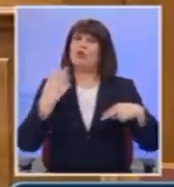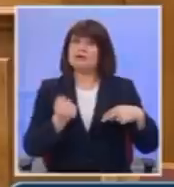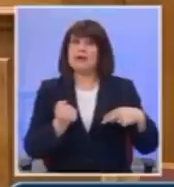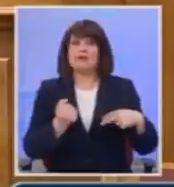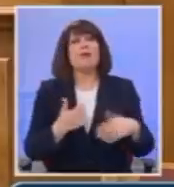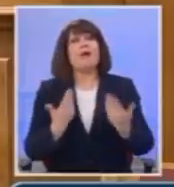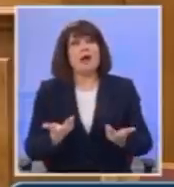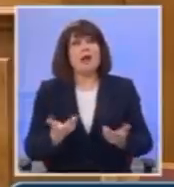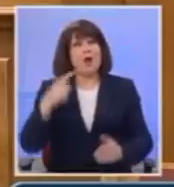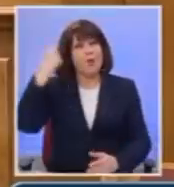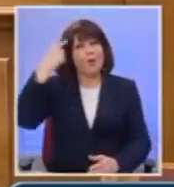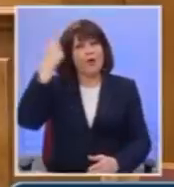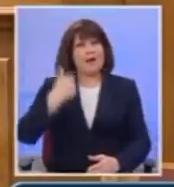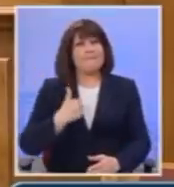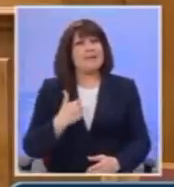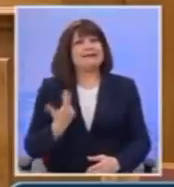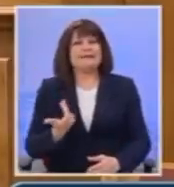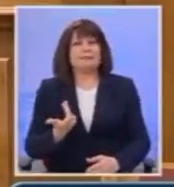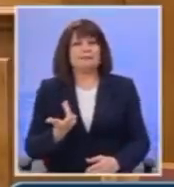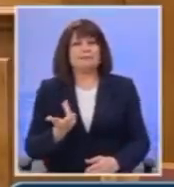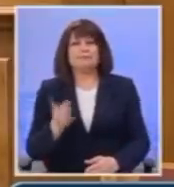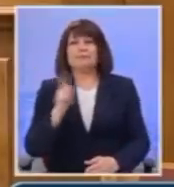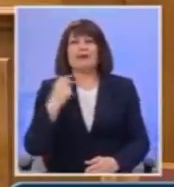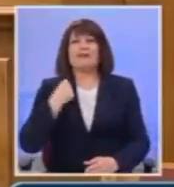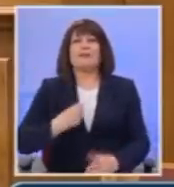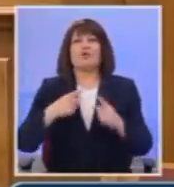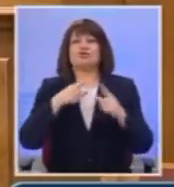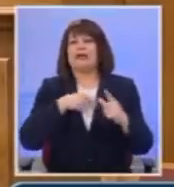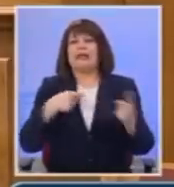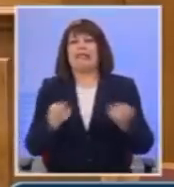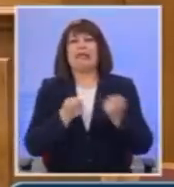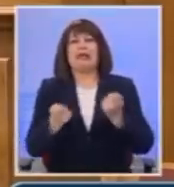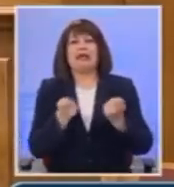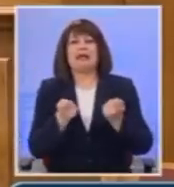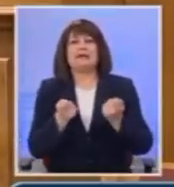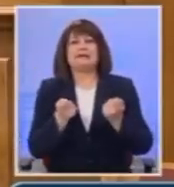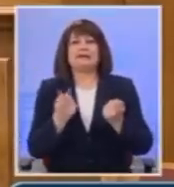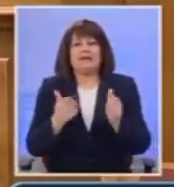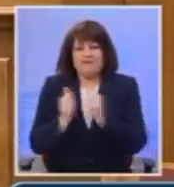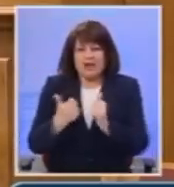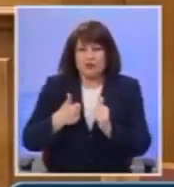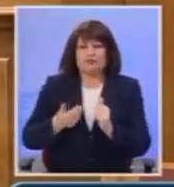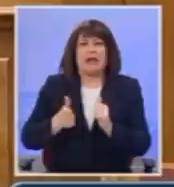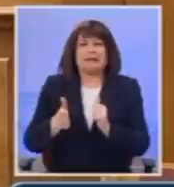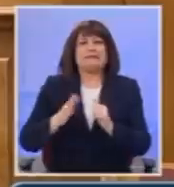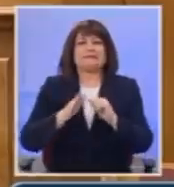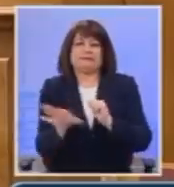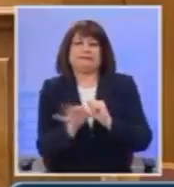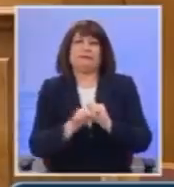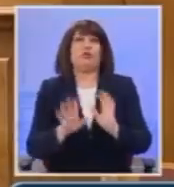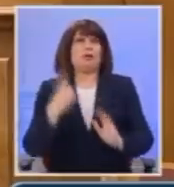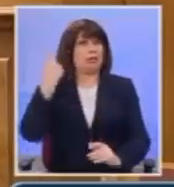Αλλά όραμά μας δεν είναι η δημόσια διοίκηση να ορίζεται από το κομματικό κράτος. Και εδώ θα